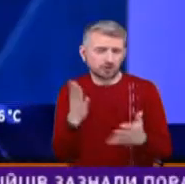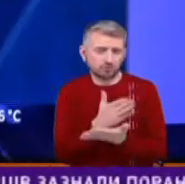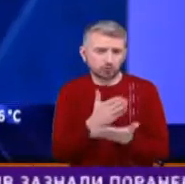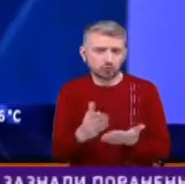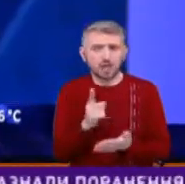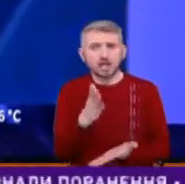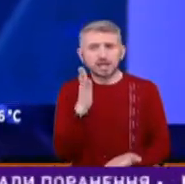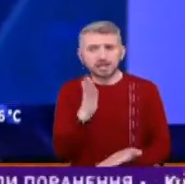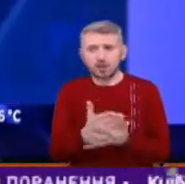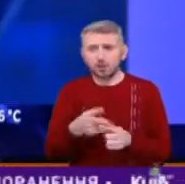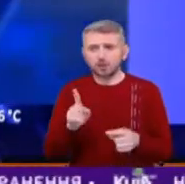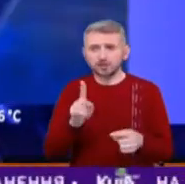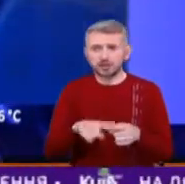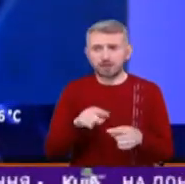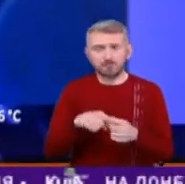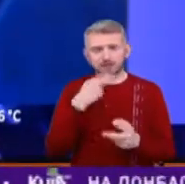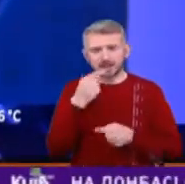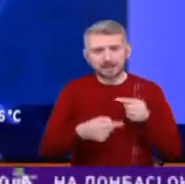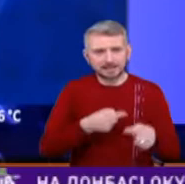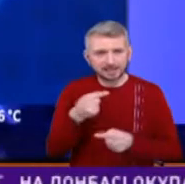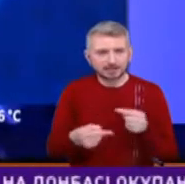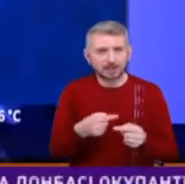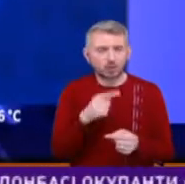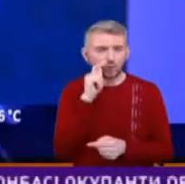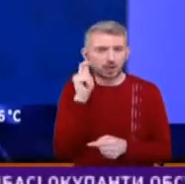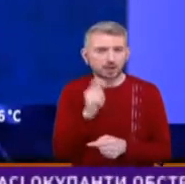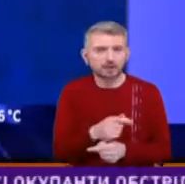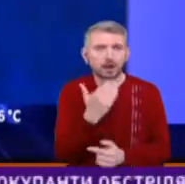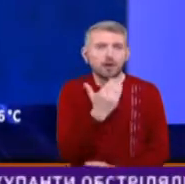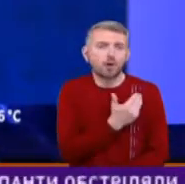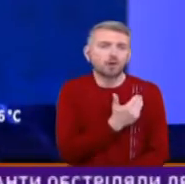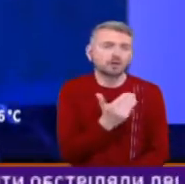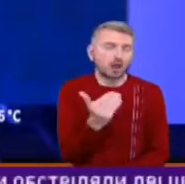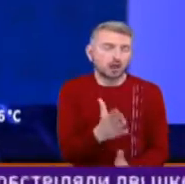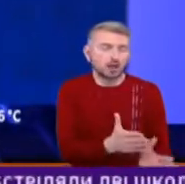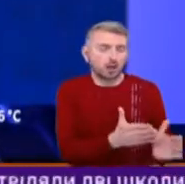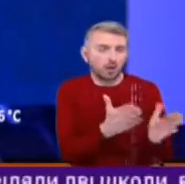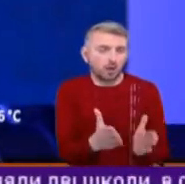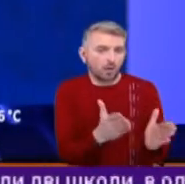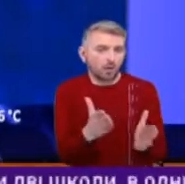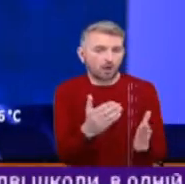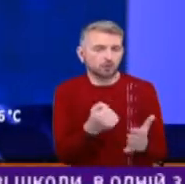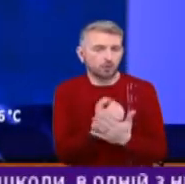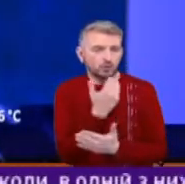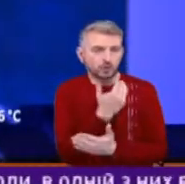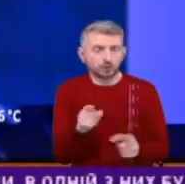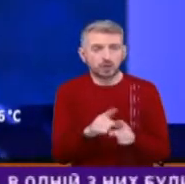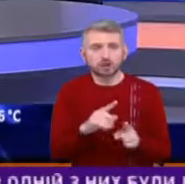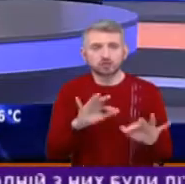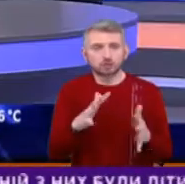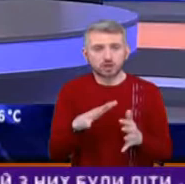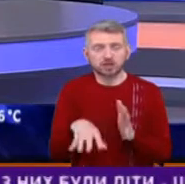Але є ця традиція така українська, знаєте, все в останній момент. І така ж історія із вибором. Дуже часто